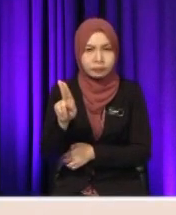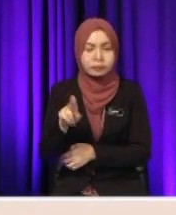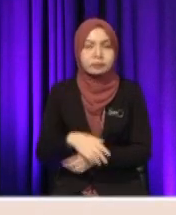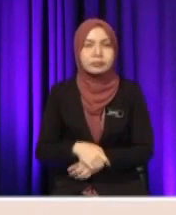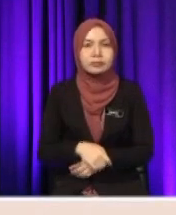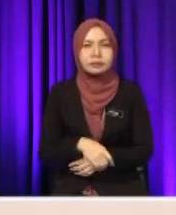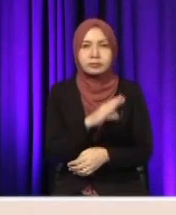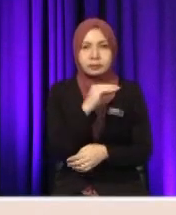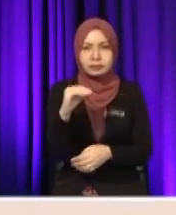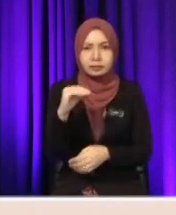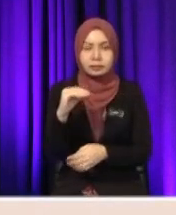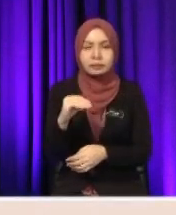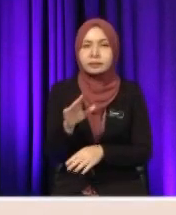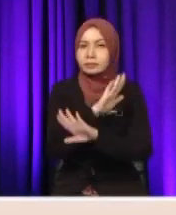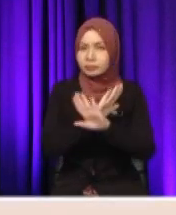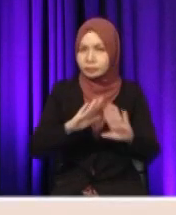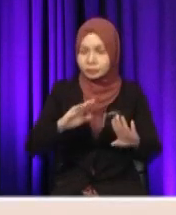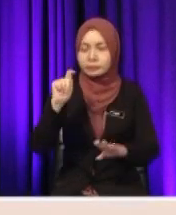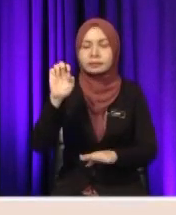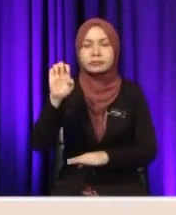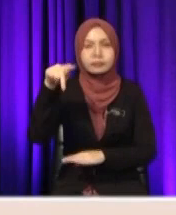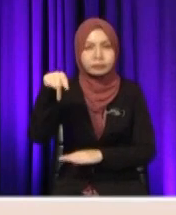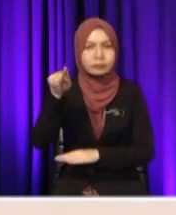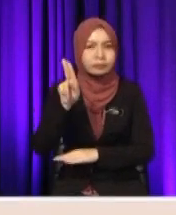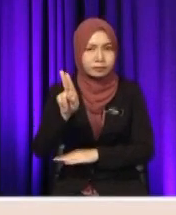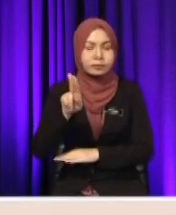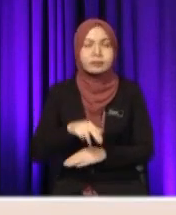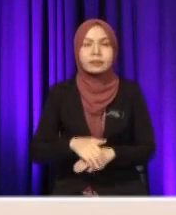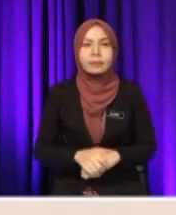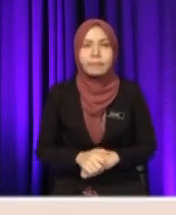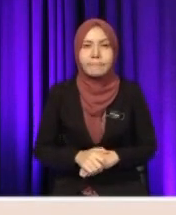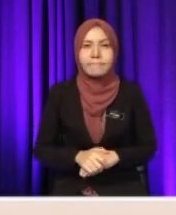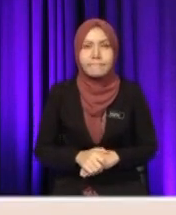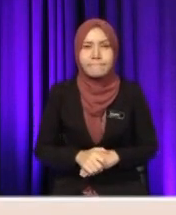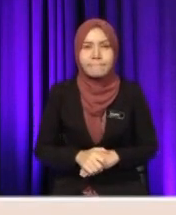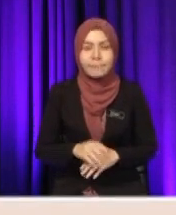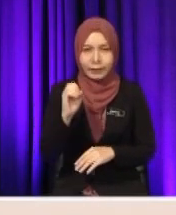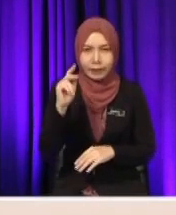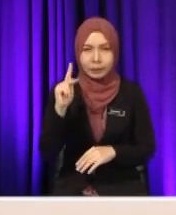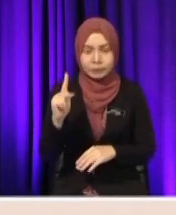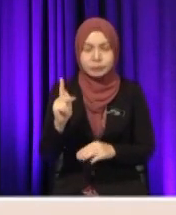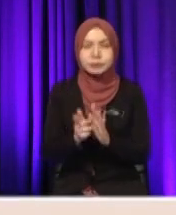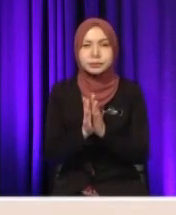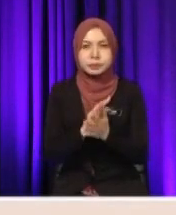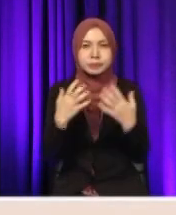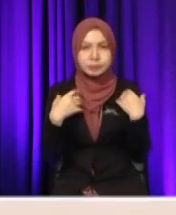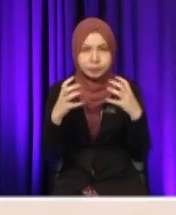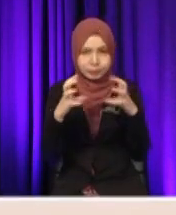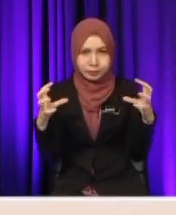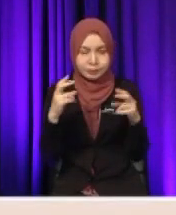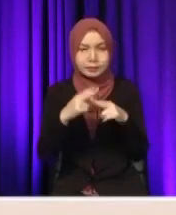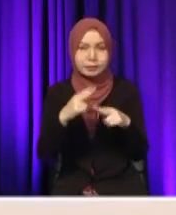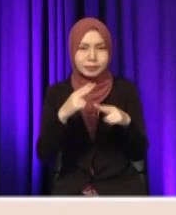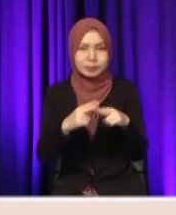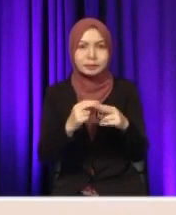tepu seperti asid oleik dan asid linoleik. Okey. Okey, so banyak nama-nama asid kat situ kan?